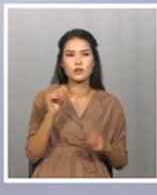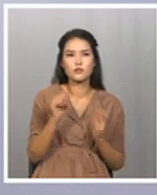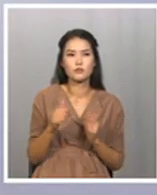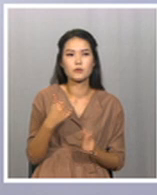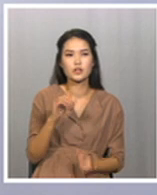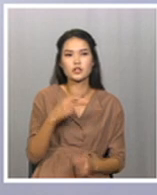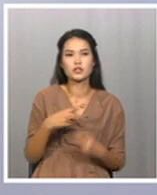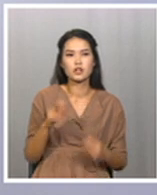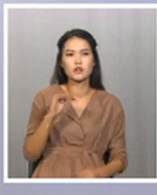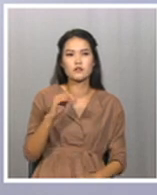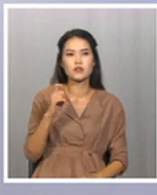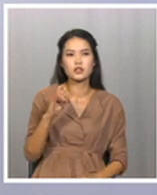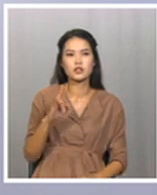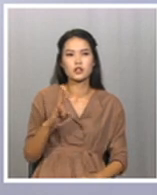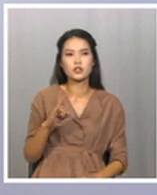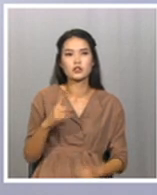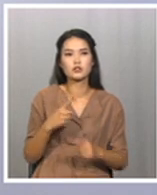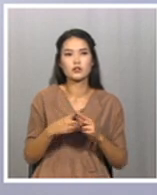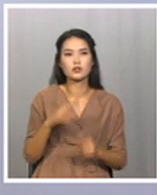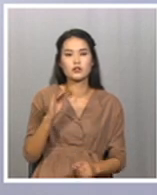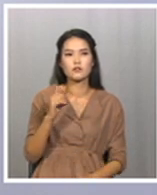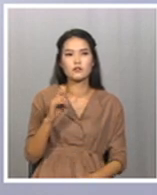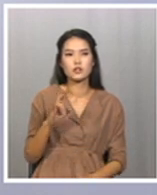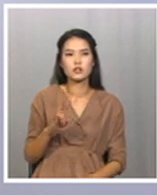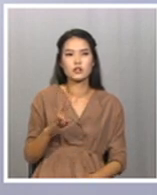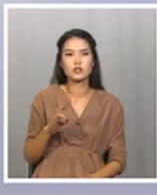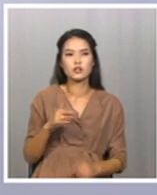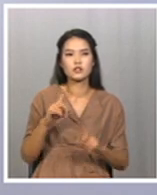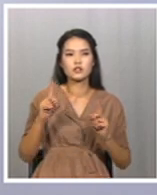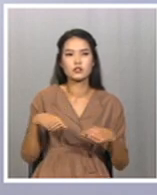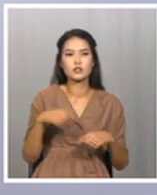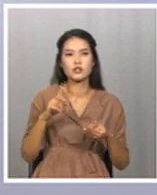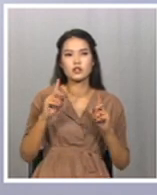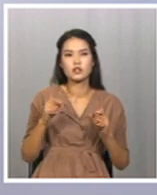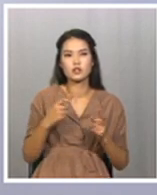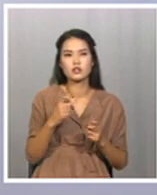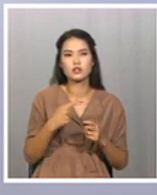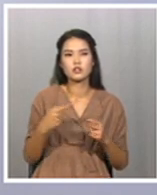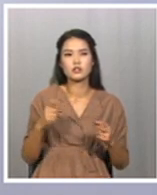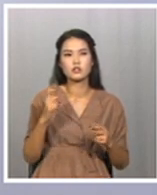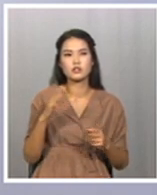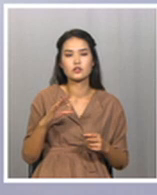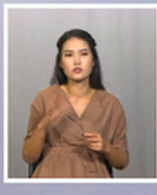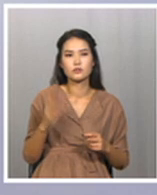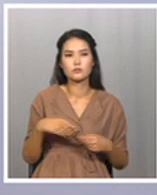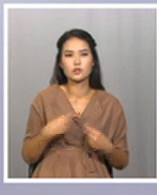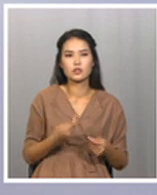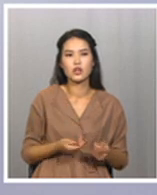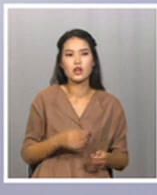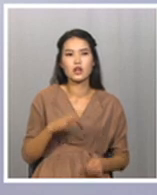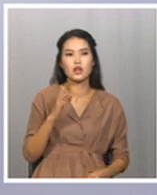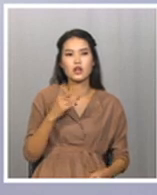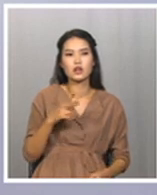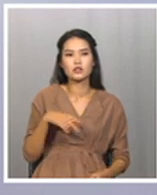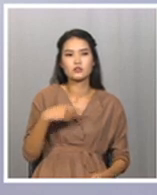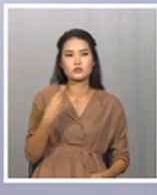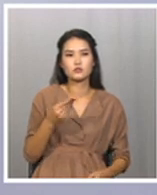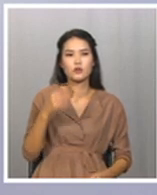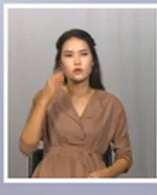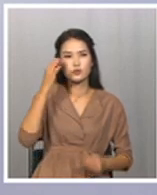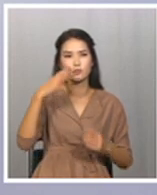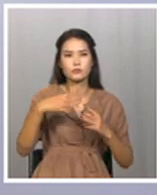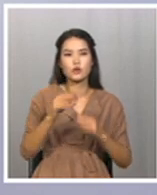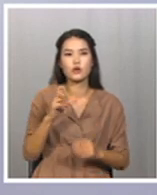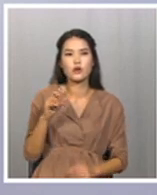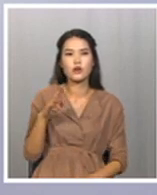x0-ден f қосылған x0-ден f' көбейтілген x минус 0 теңдеуде x0-ден f'ті біз білеміз бұрыштық коэффициент екен,